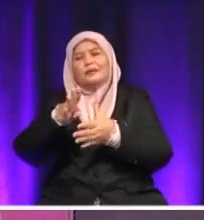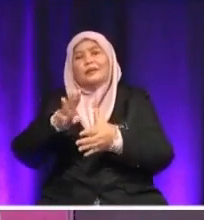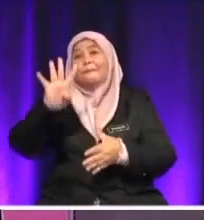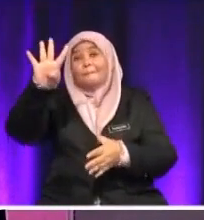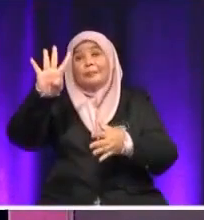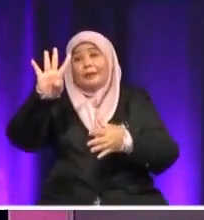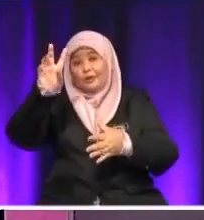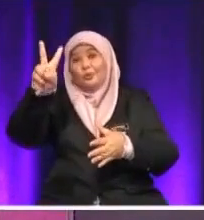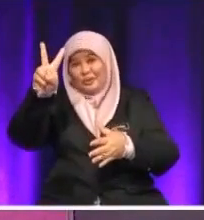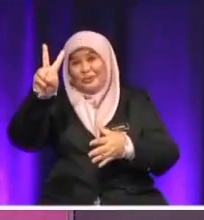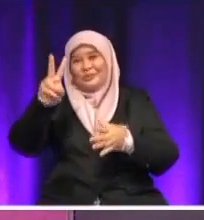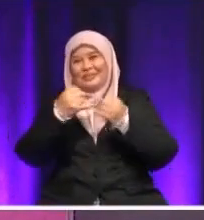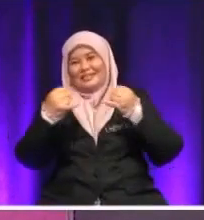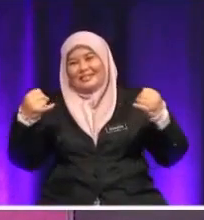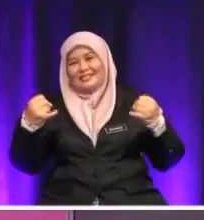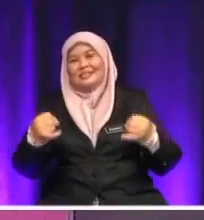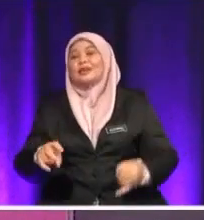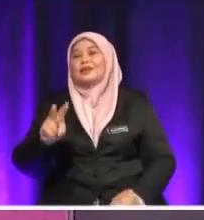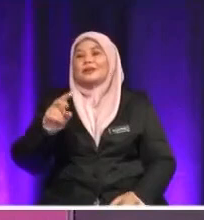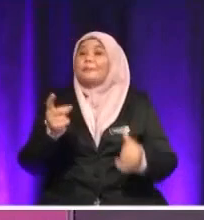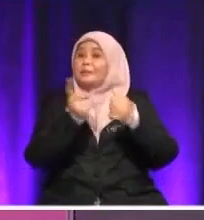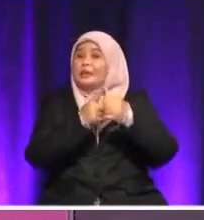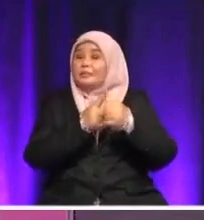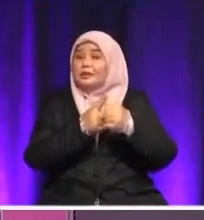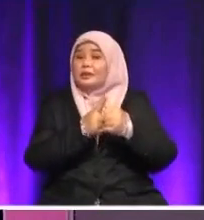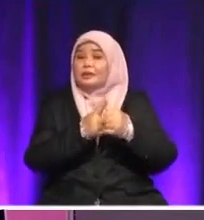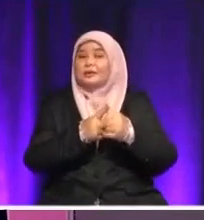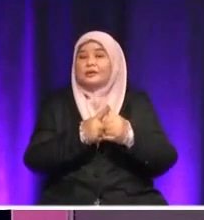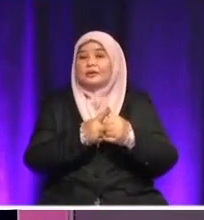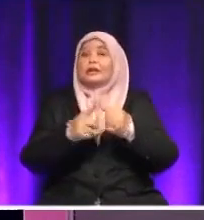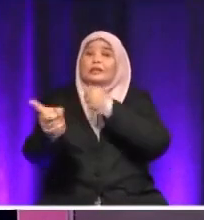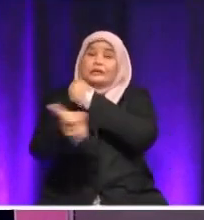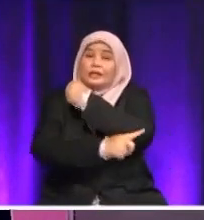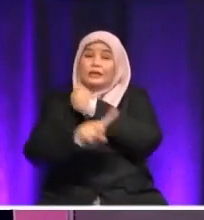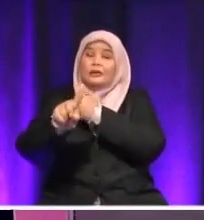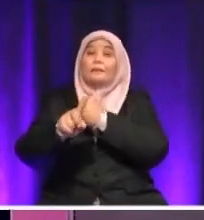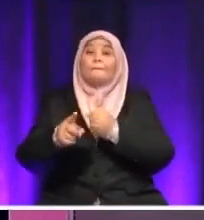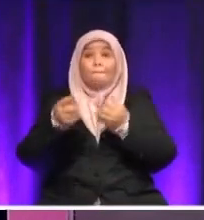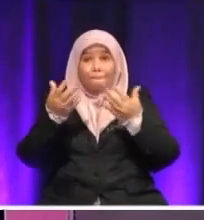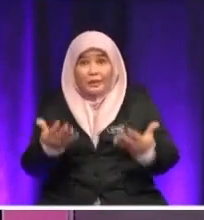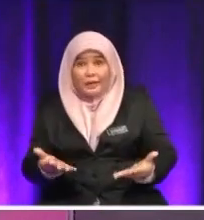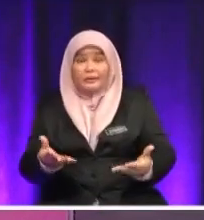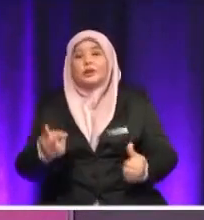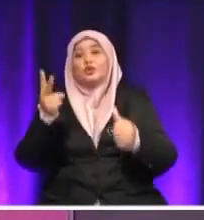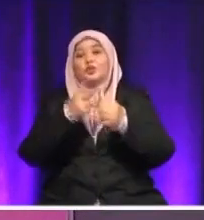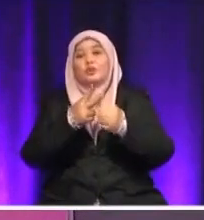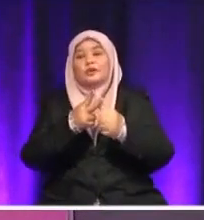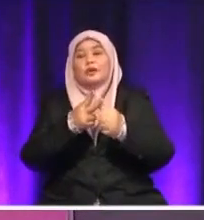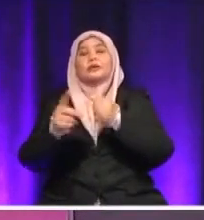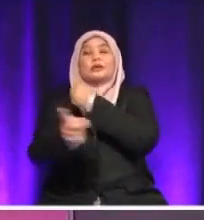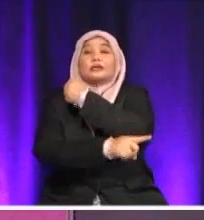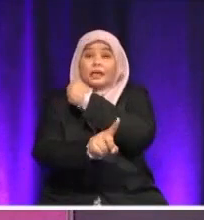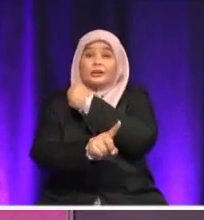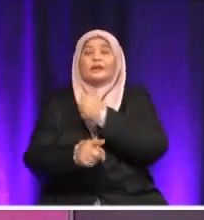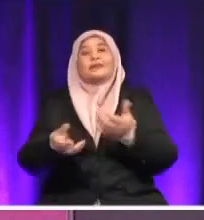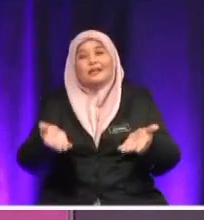dua jenis. Baik. Iaitu yang pertama diat yang berat dan yang kedua diat yang ringan. Yang ini semua yang berada